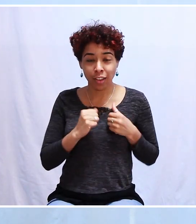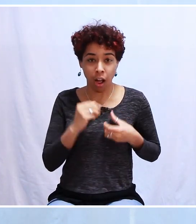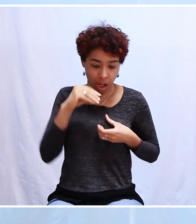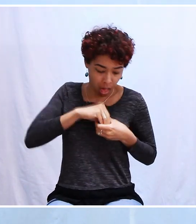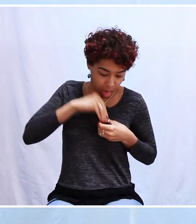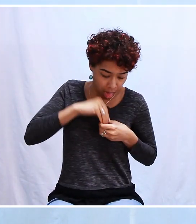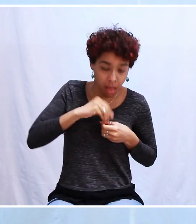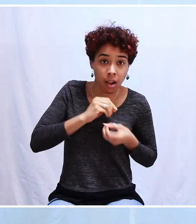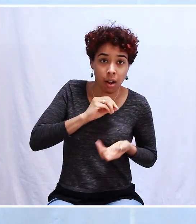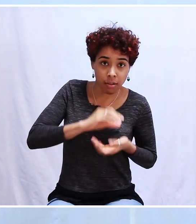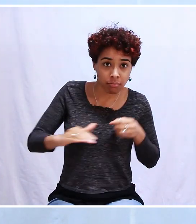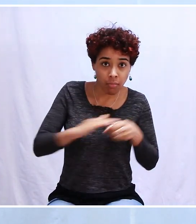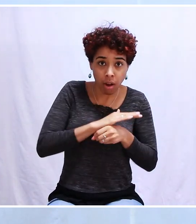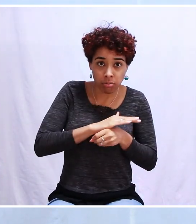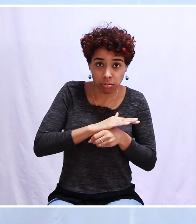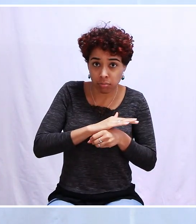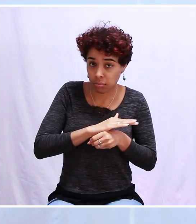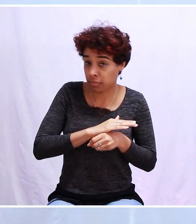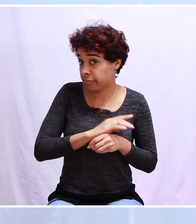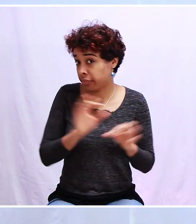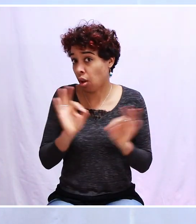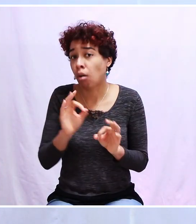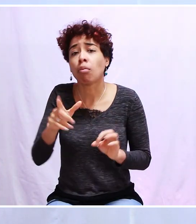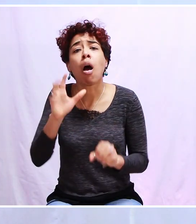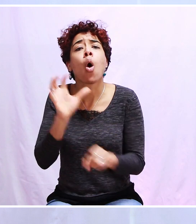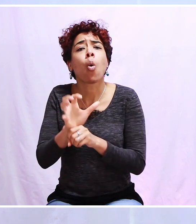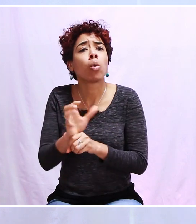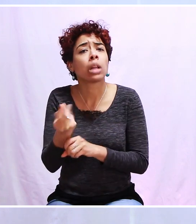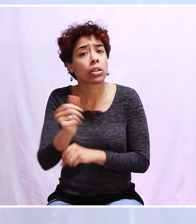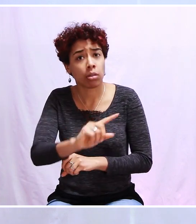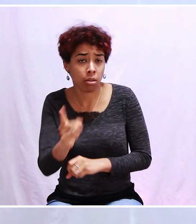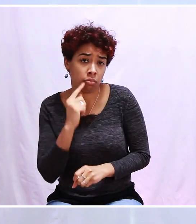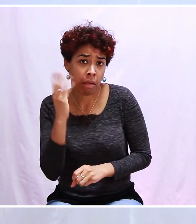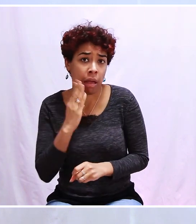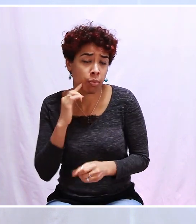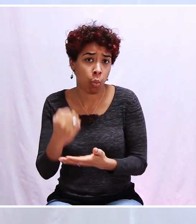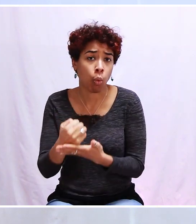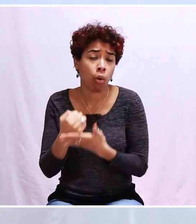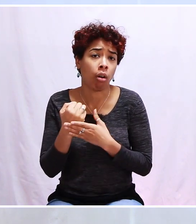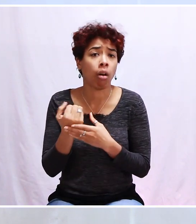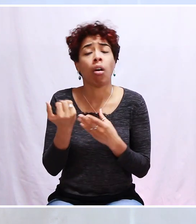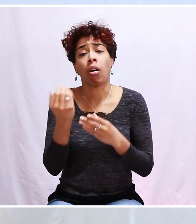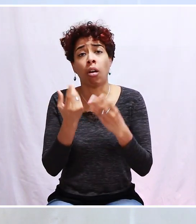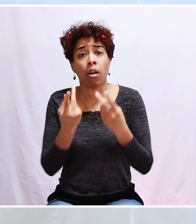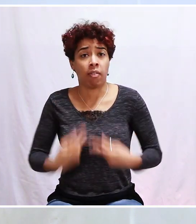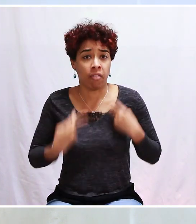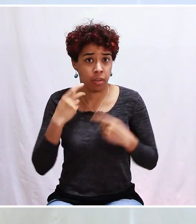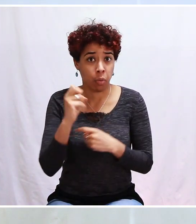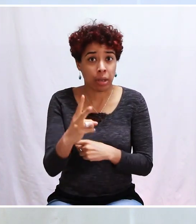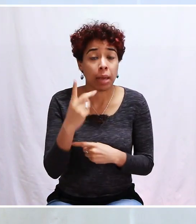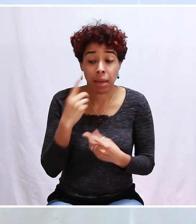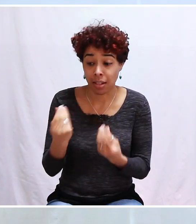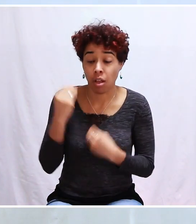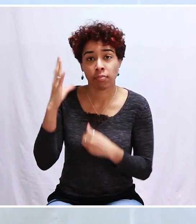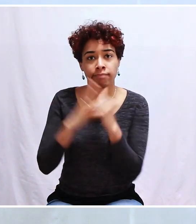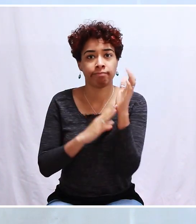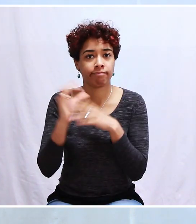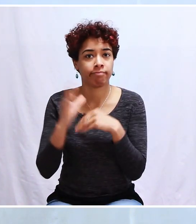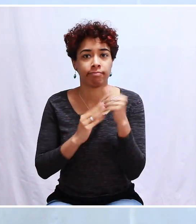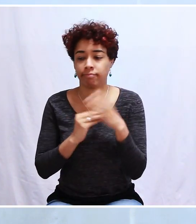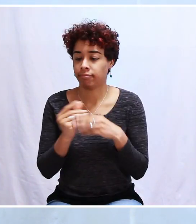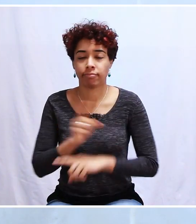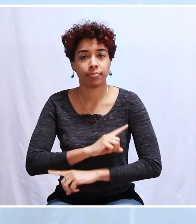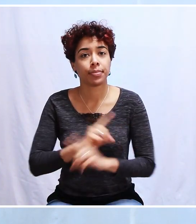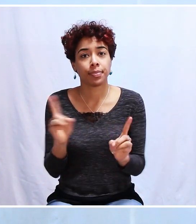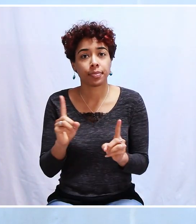Et viens, on n'est pas contre l'argent nous aide à vivre, c'est normal, il en faut. Mais c'est pas ça qui va nous donner le bonheur, en fait.